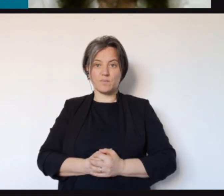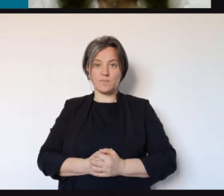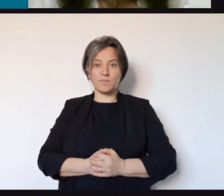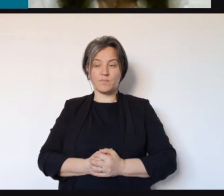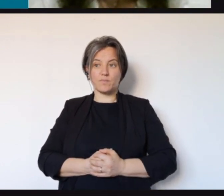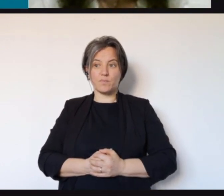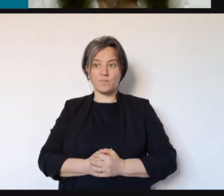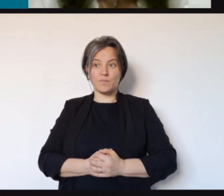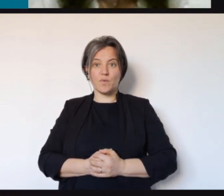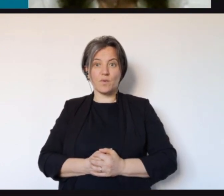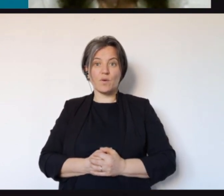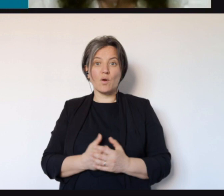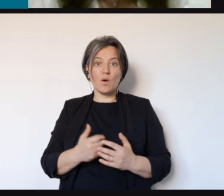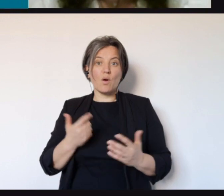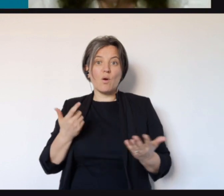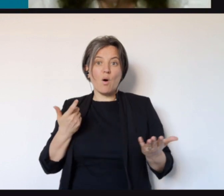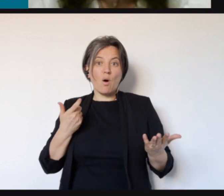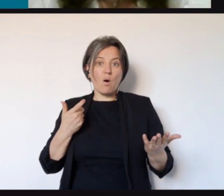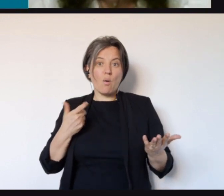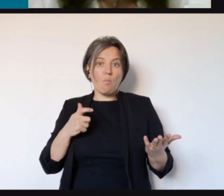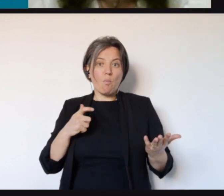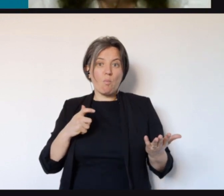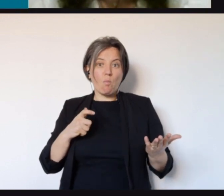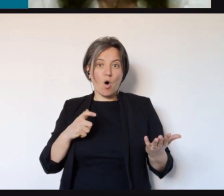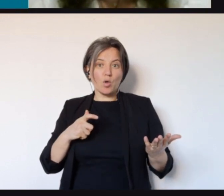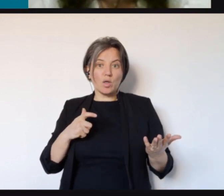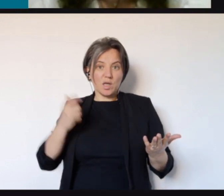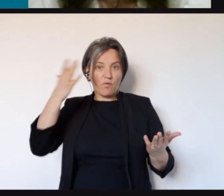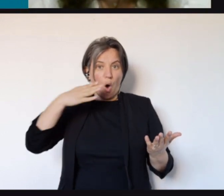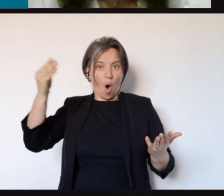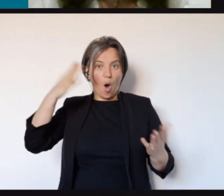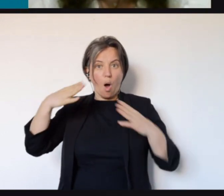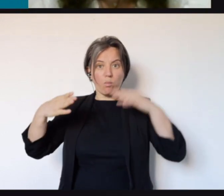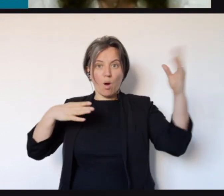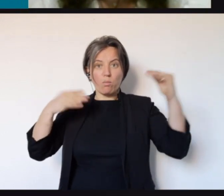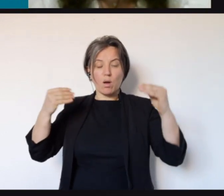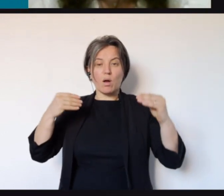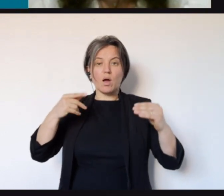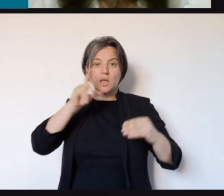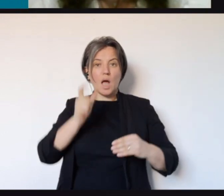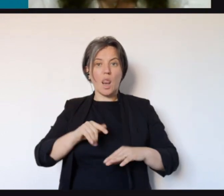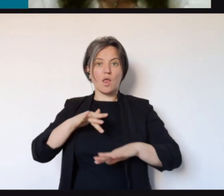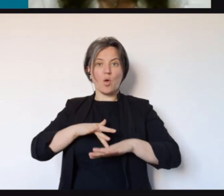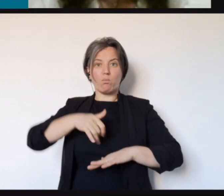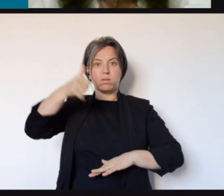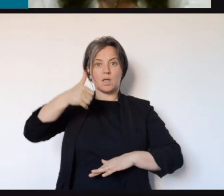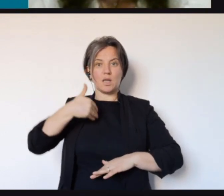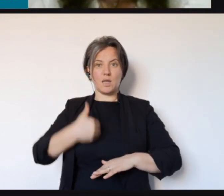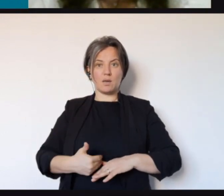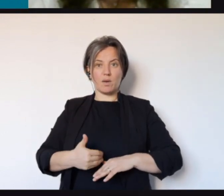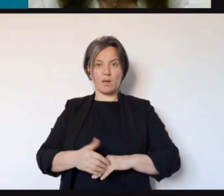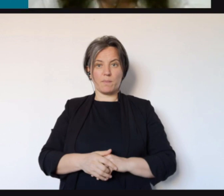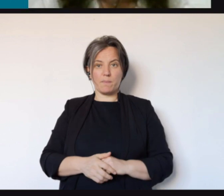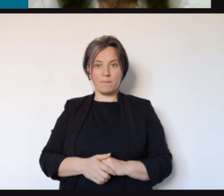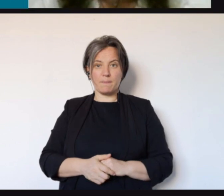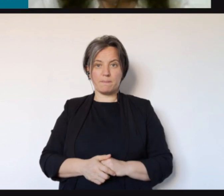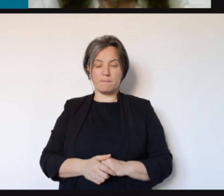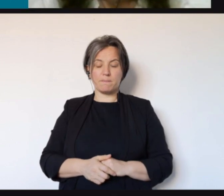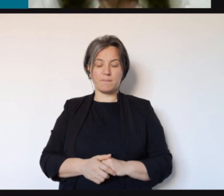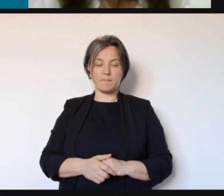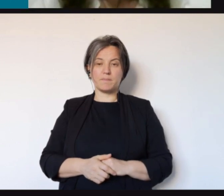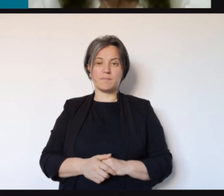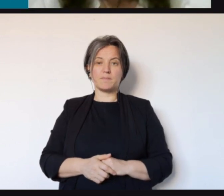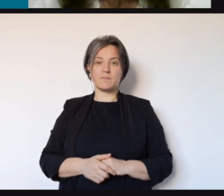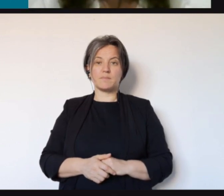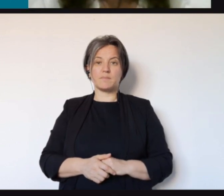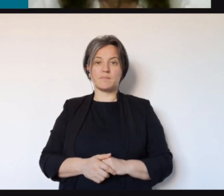l'ha fatto l'Italia, è perché l'Italia ha avuto un'esperienza. E